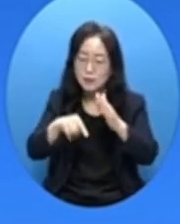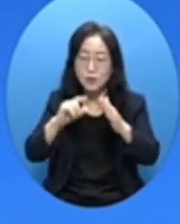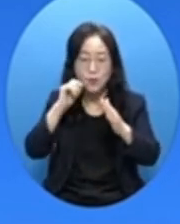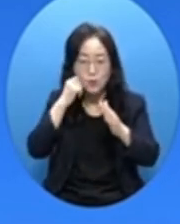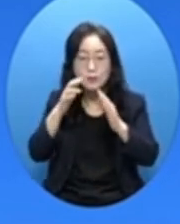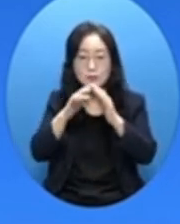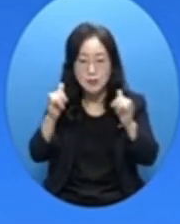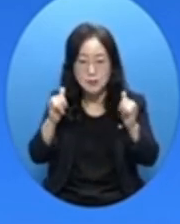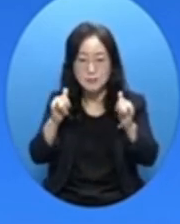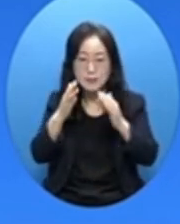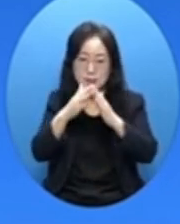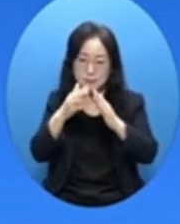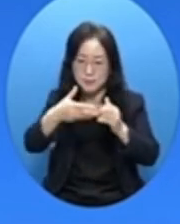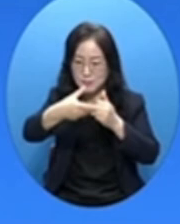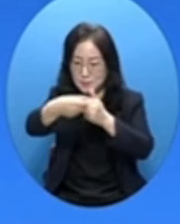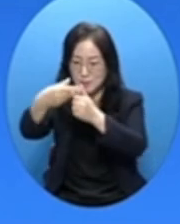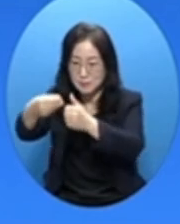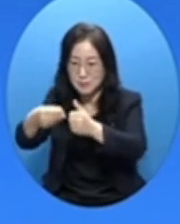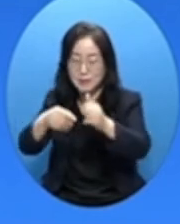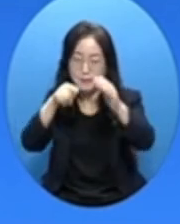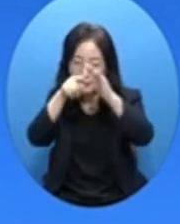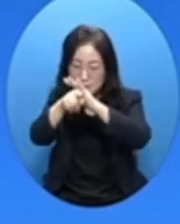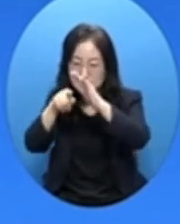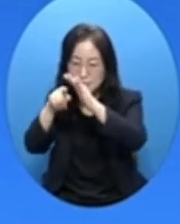신방을 가고 있는데